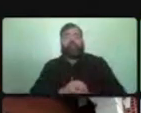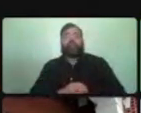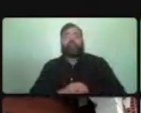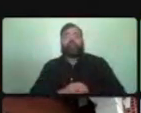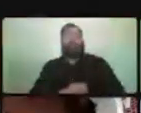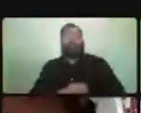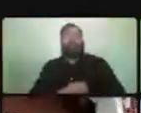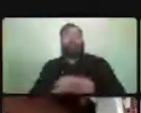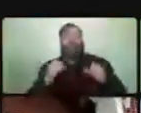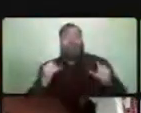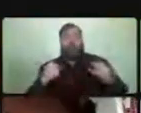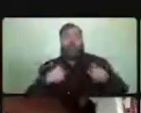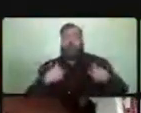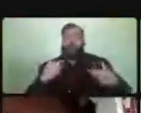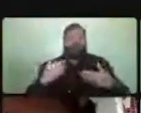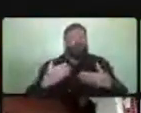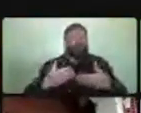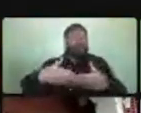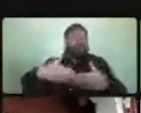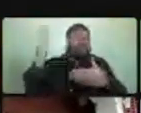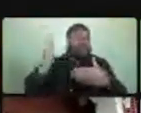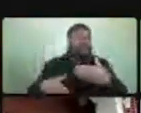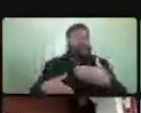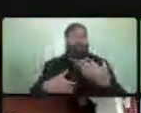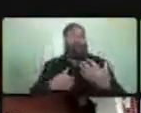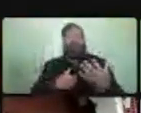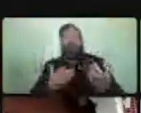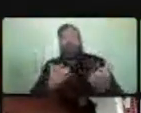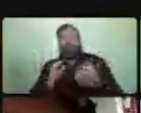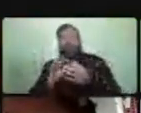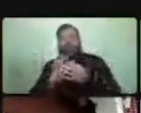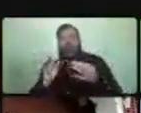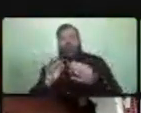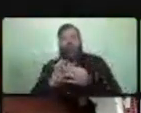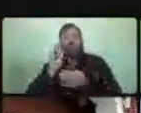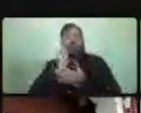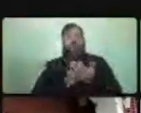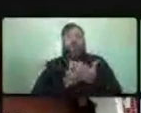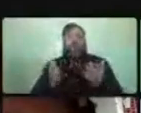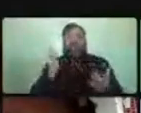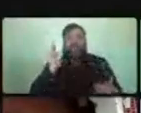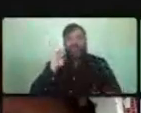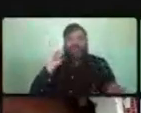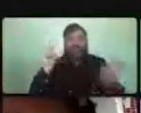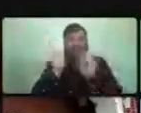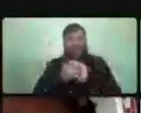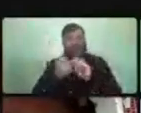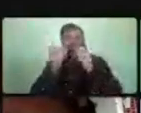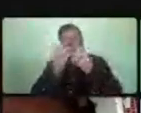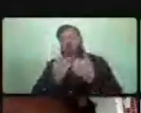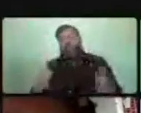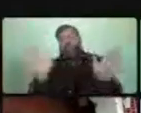inasafiri katika madarasa na vyumba vyetu mbalimbali. Ninapohitimisha wasilisho langu,